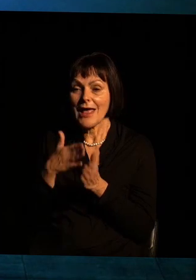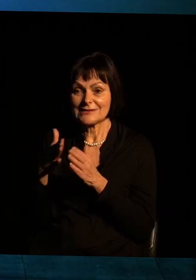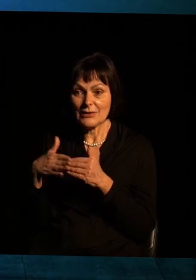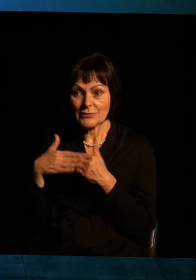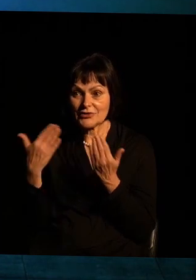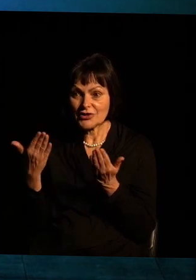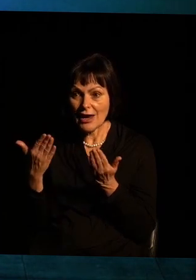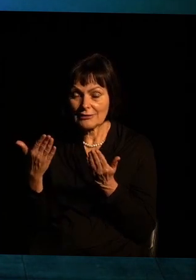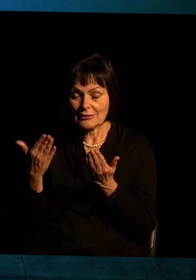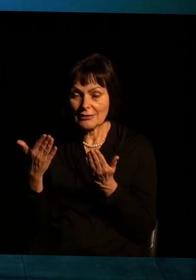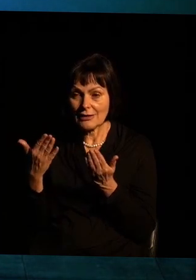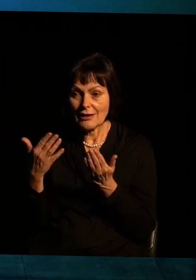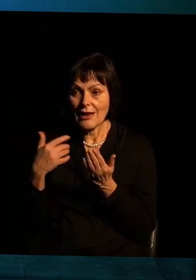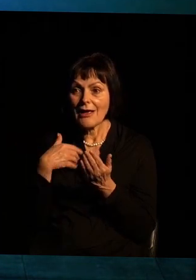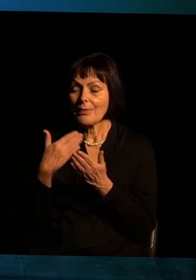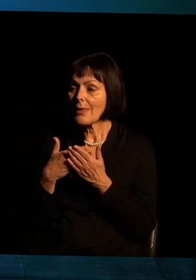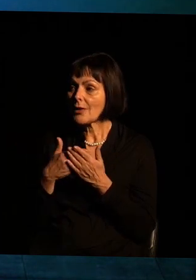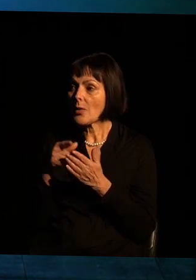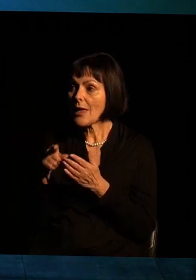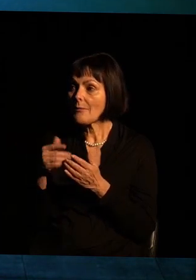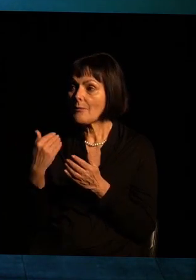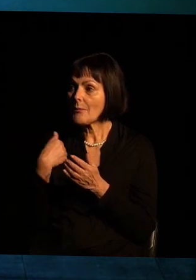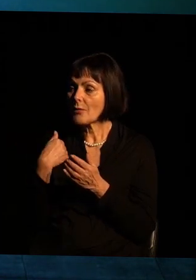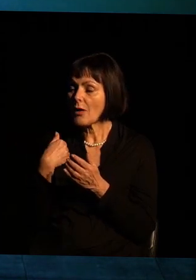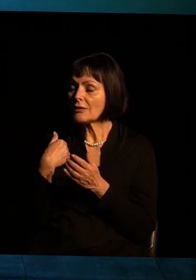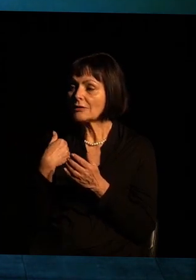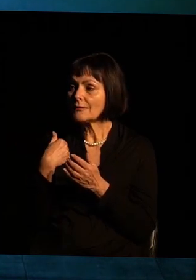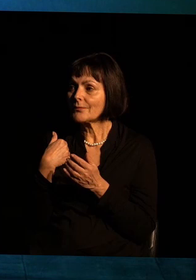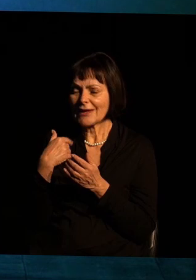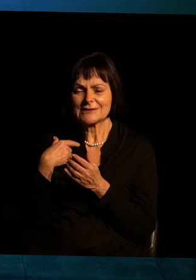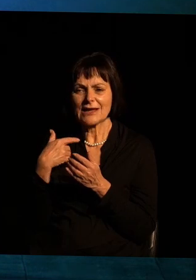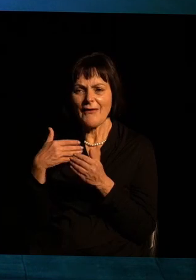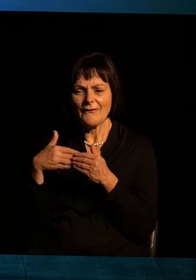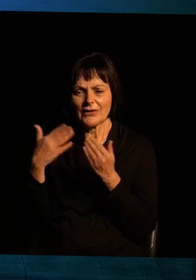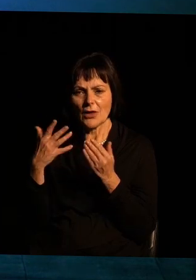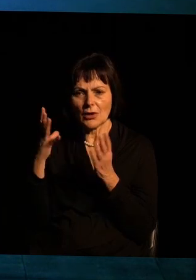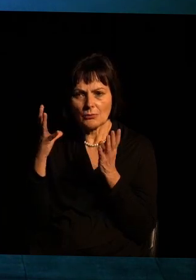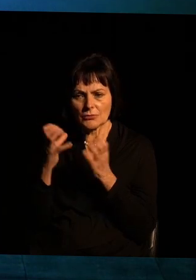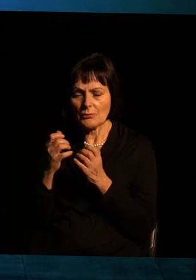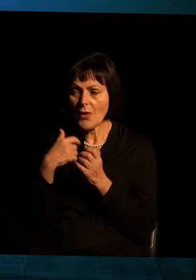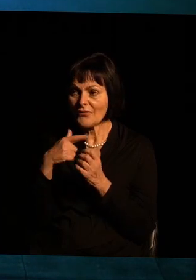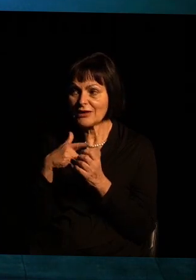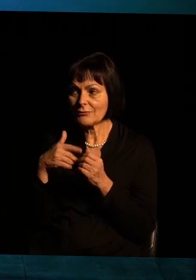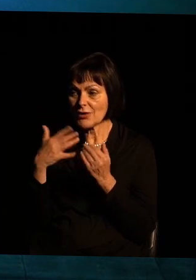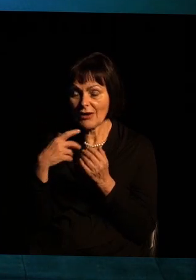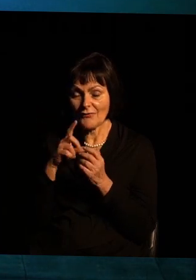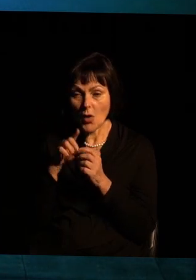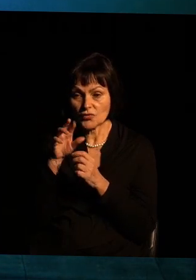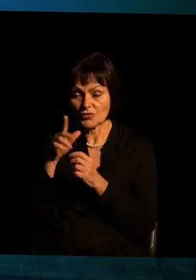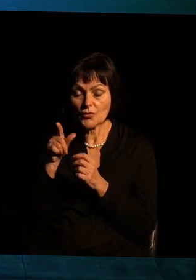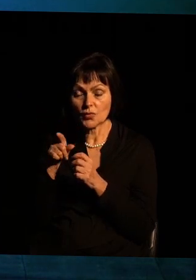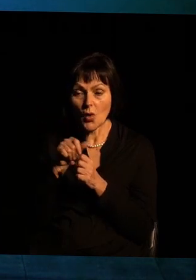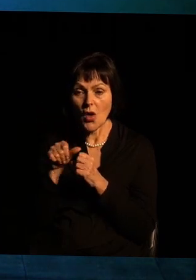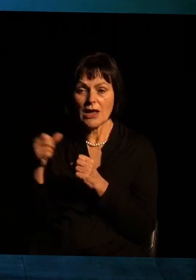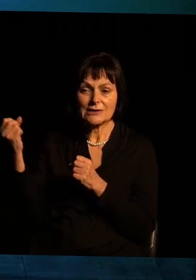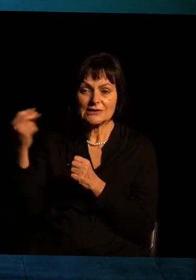dnia, no następnego mówię, ale dlatego, że tam właściwie jest widno, tylko zmrok się robi, bo w tym czasie jak wchodzimy,